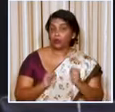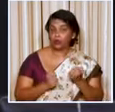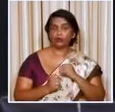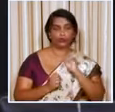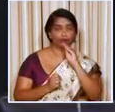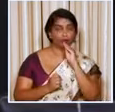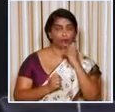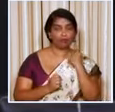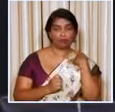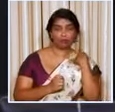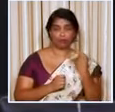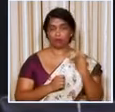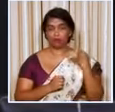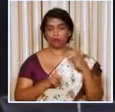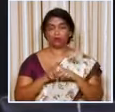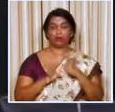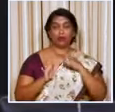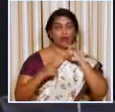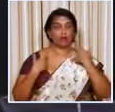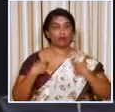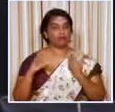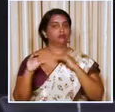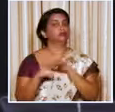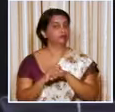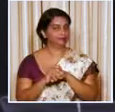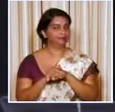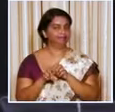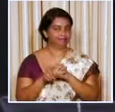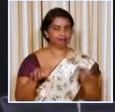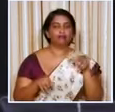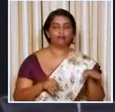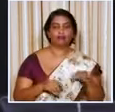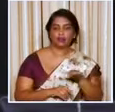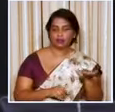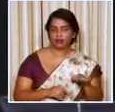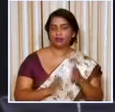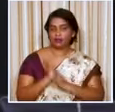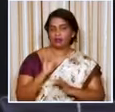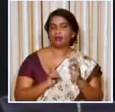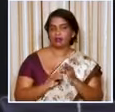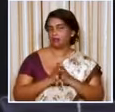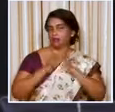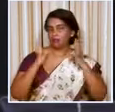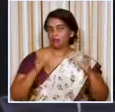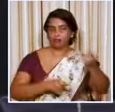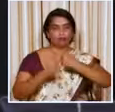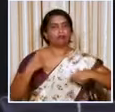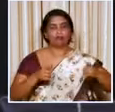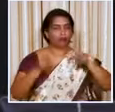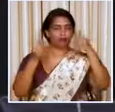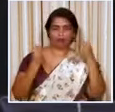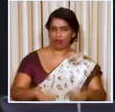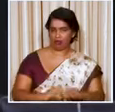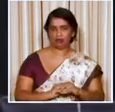එක්තරා බමුණු කුලයකට පමණක් නීති ශාස්ත්‍රයේ ආධිපත්‍ය පතුරුවා ගැනීම. ඒක මේ සභාවේ මන්ත්‍රීවරු අතිමහත් බහුතරයේ විසින්